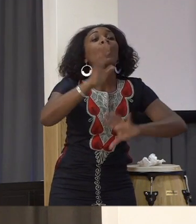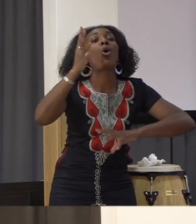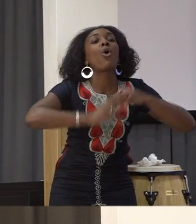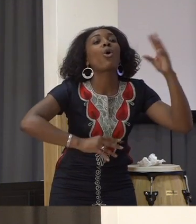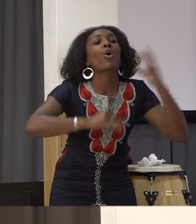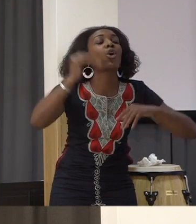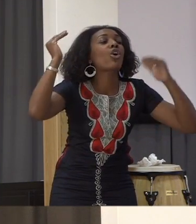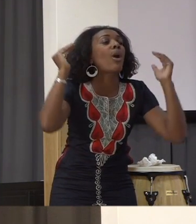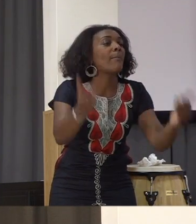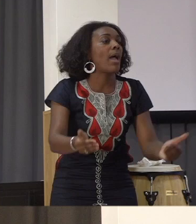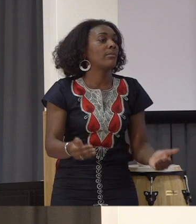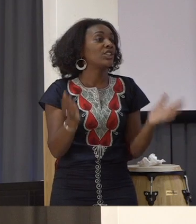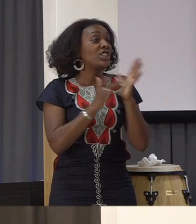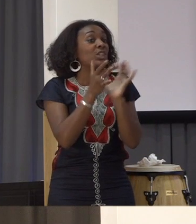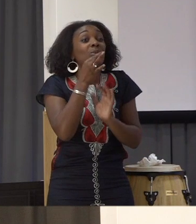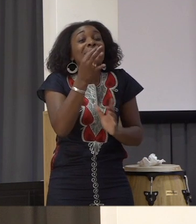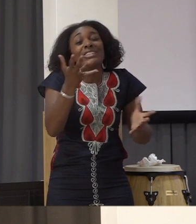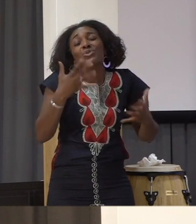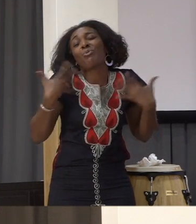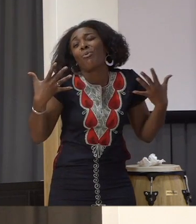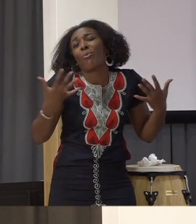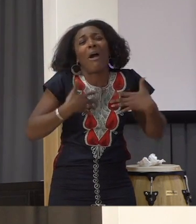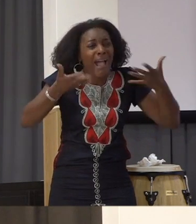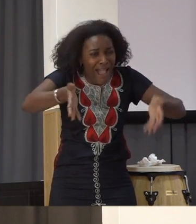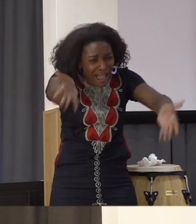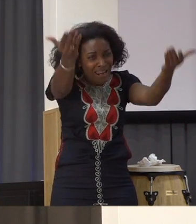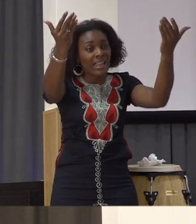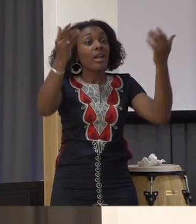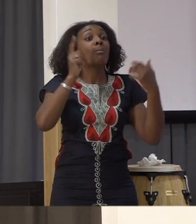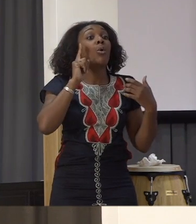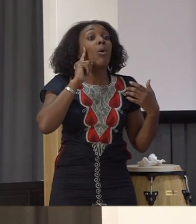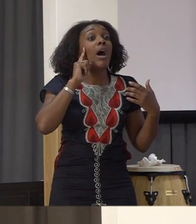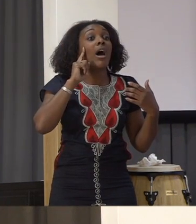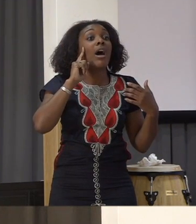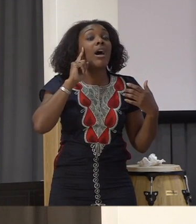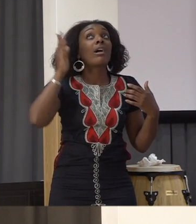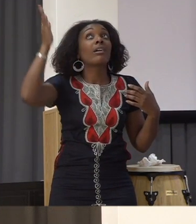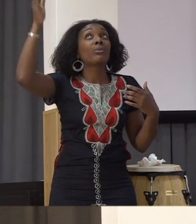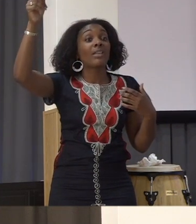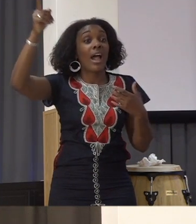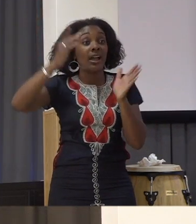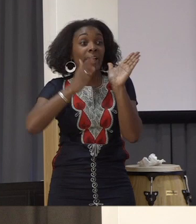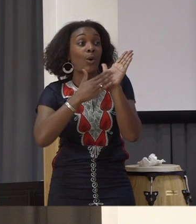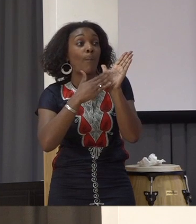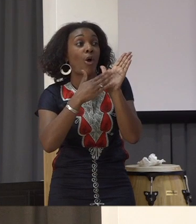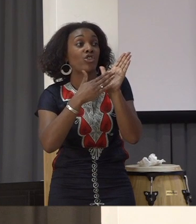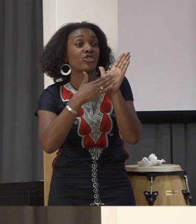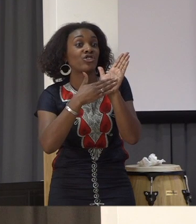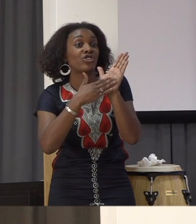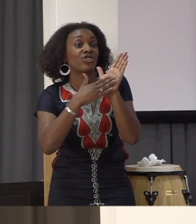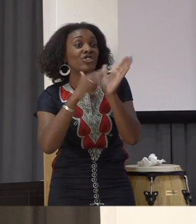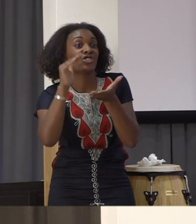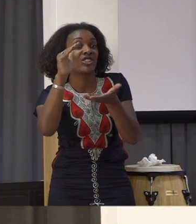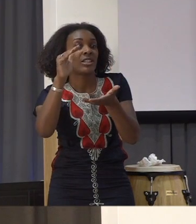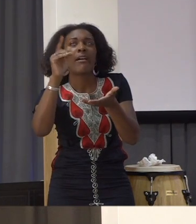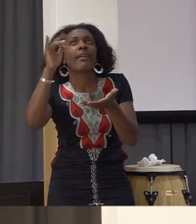Réjouissez-vous. Soyez dans l'allégresse, parce que votre récompense sera grande dans les cieux. C'est ainsi qu'on